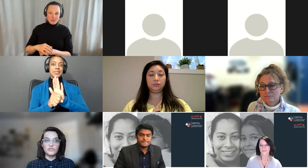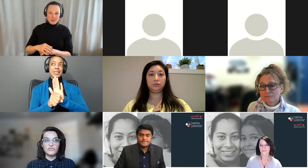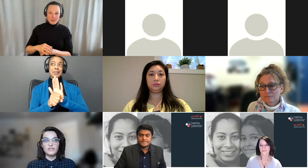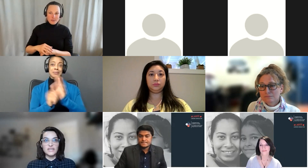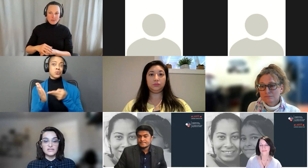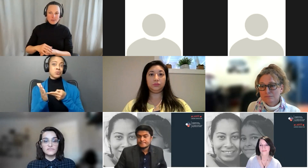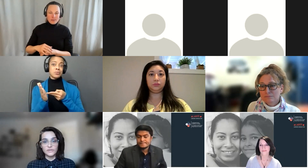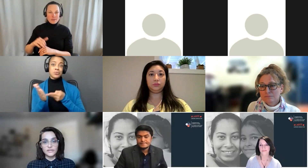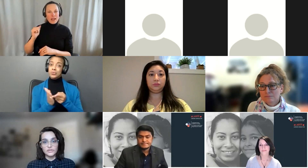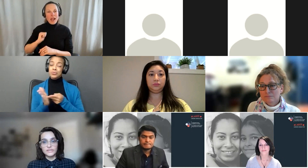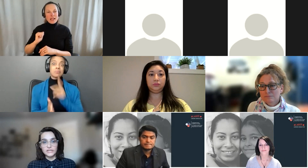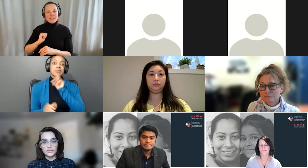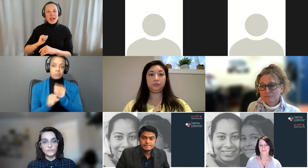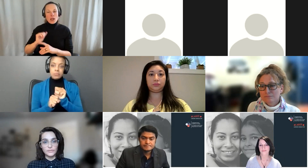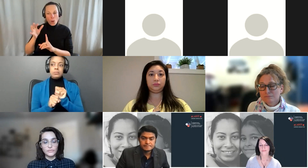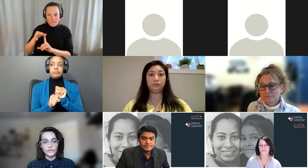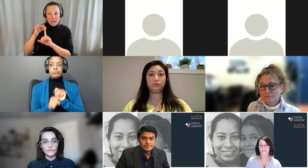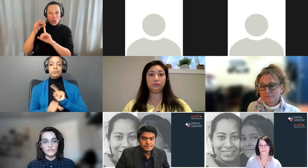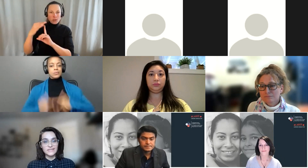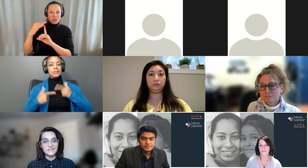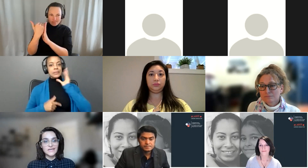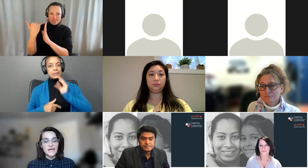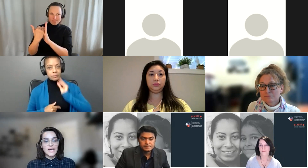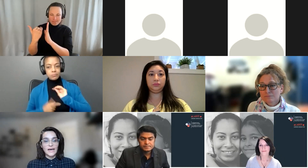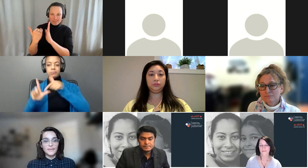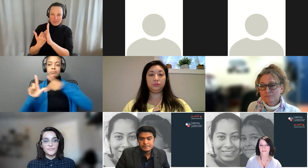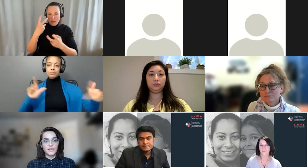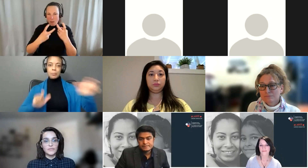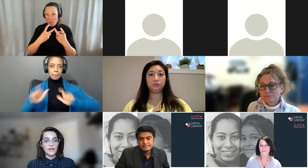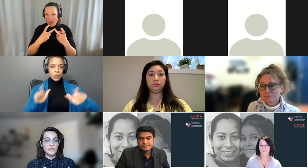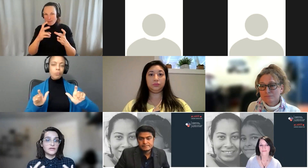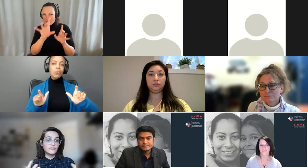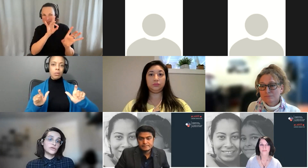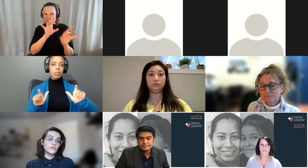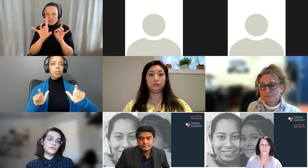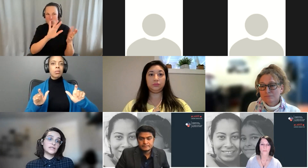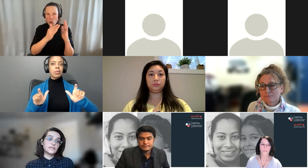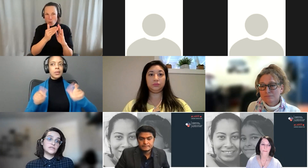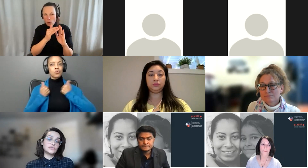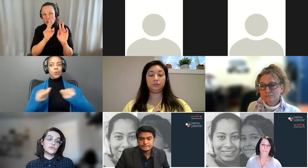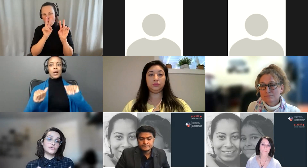d'établir des priorités et identifier des problèmes dans les communautés